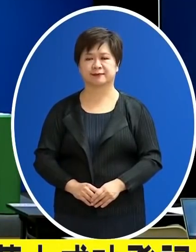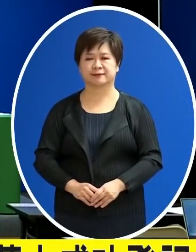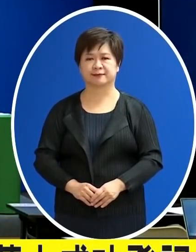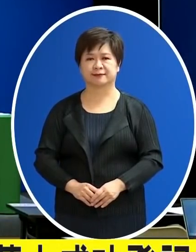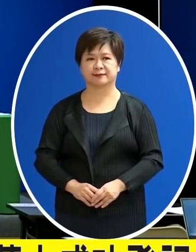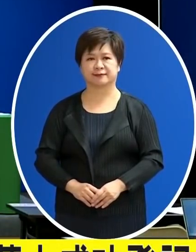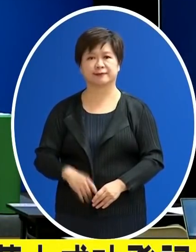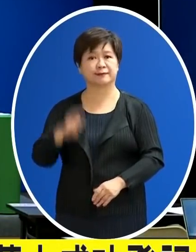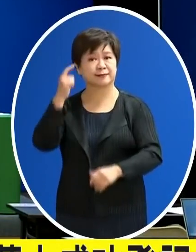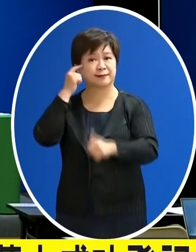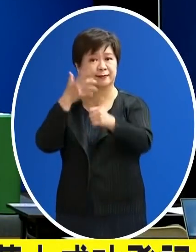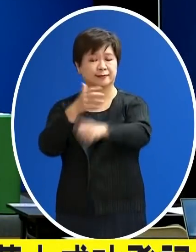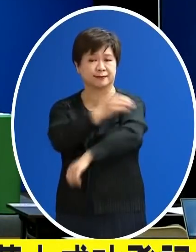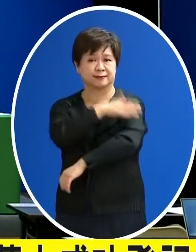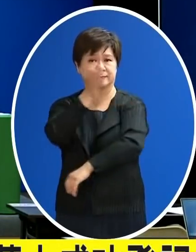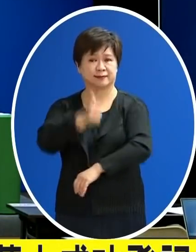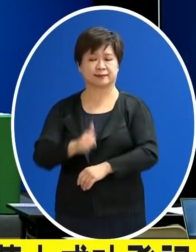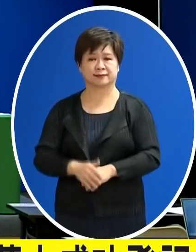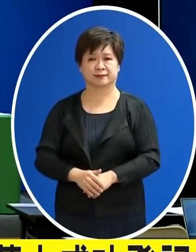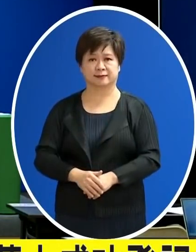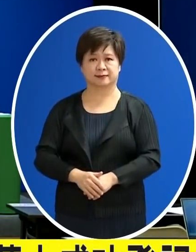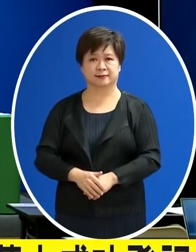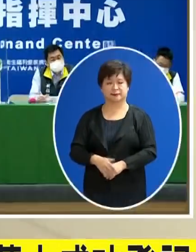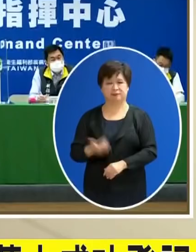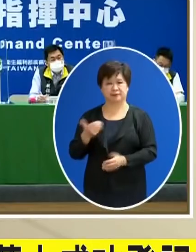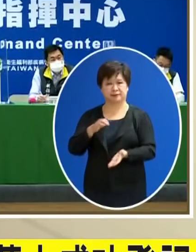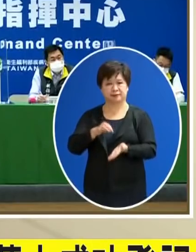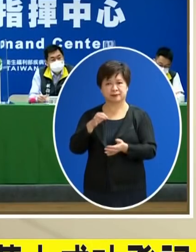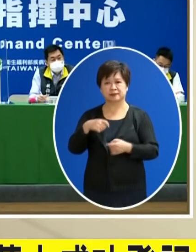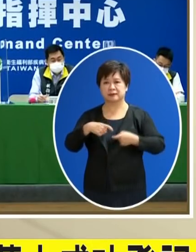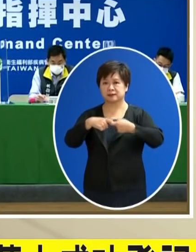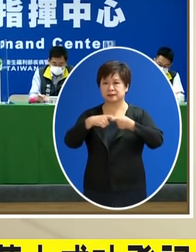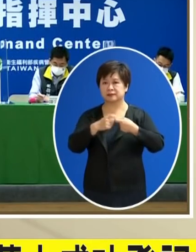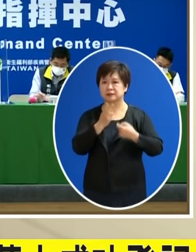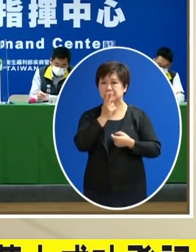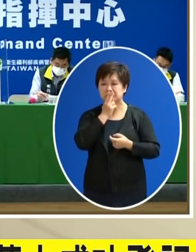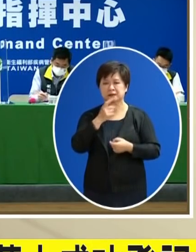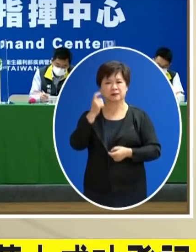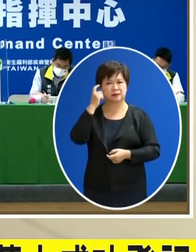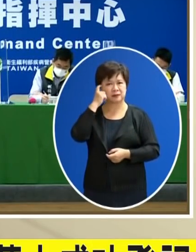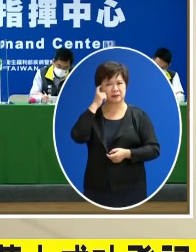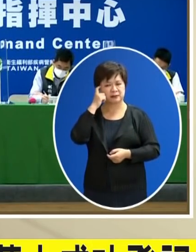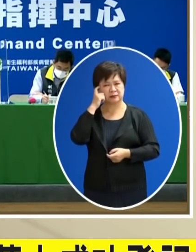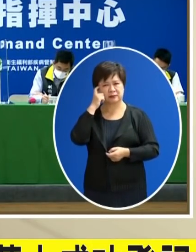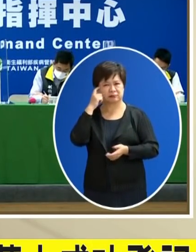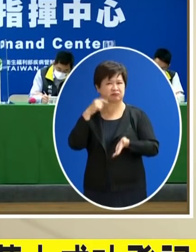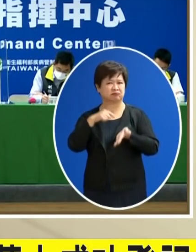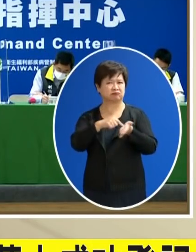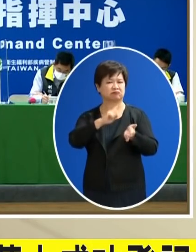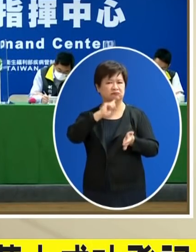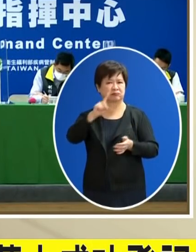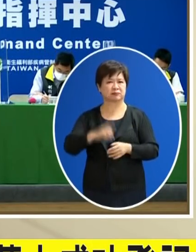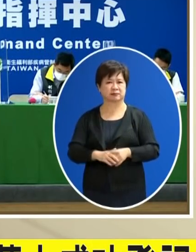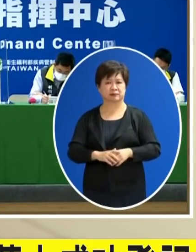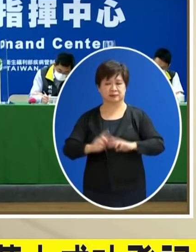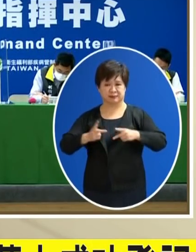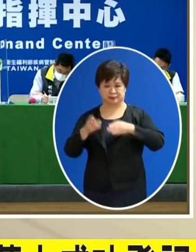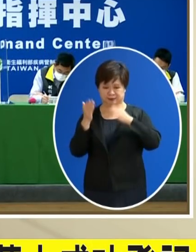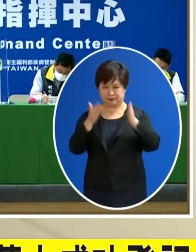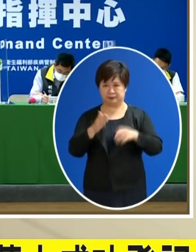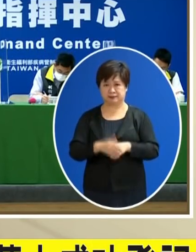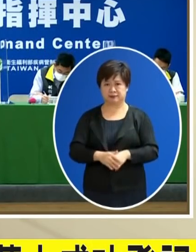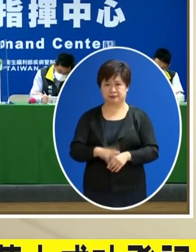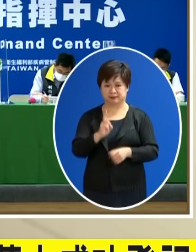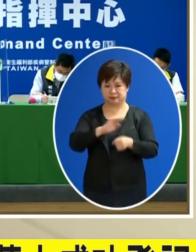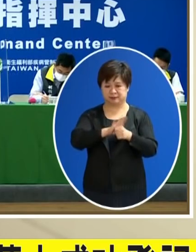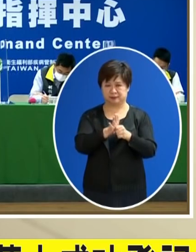部长，就是刚刚有同学有提到，就是说那个联雅他们说想要改以 Delta， 就申诉改以 Delta 来测试的部分，